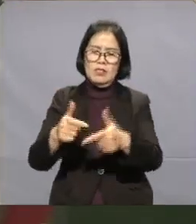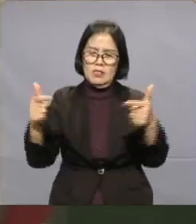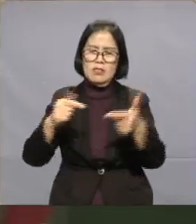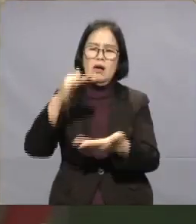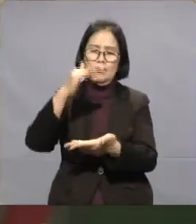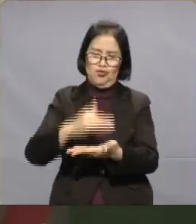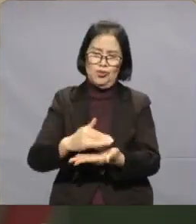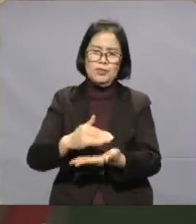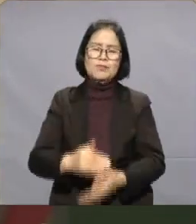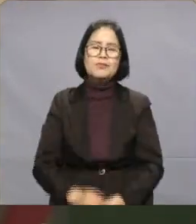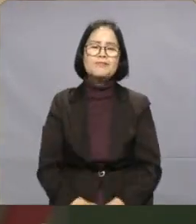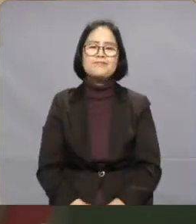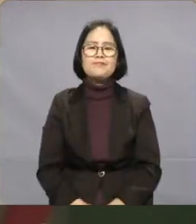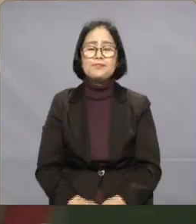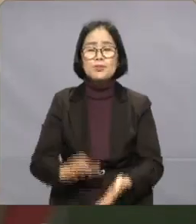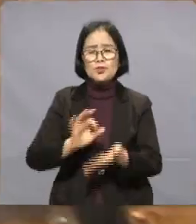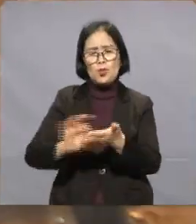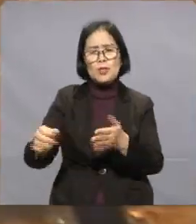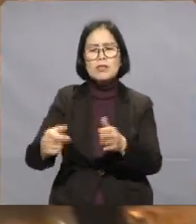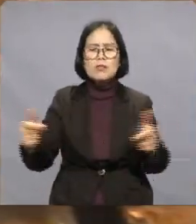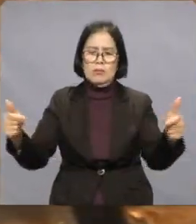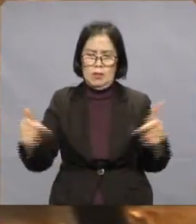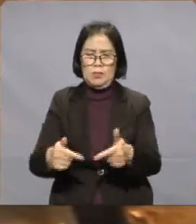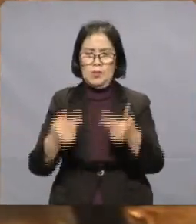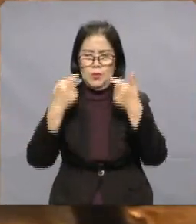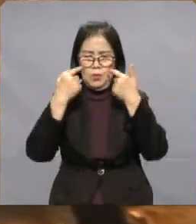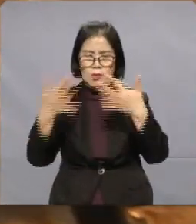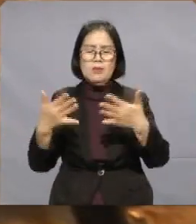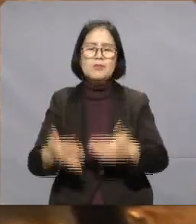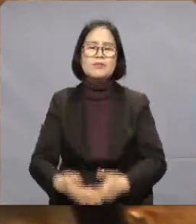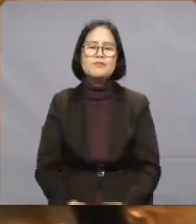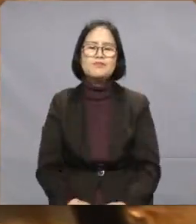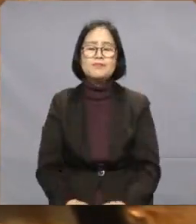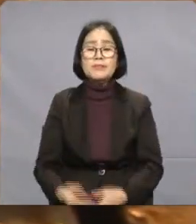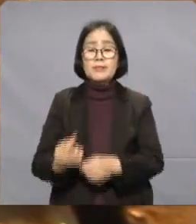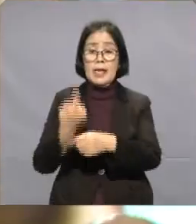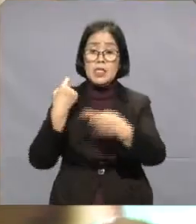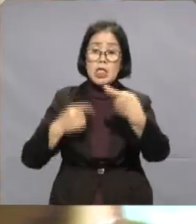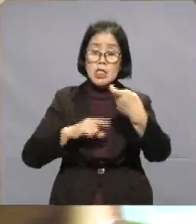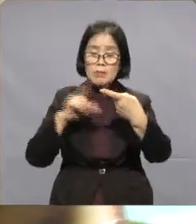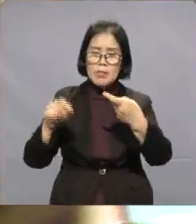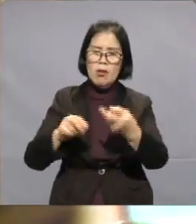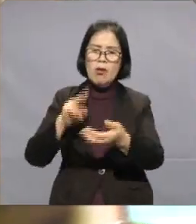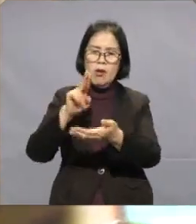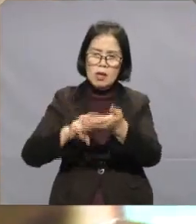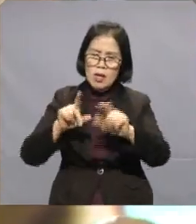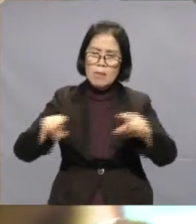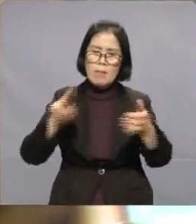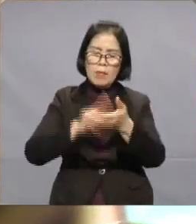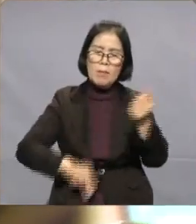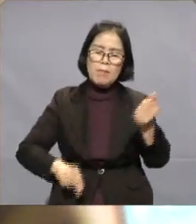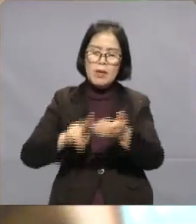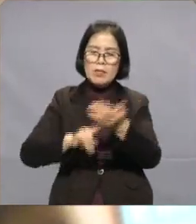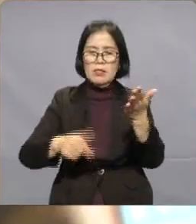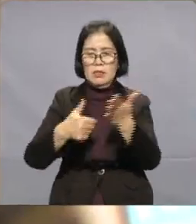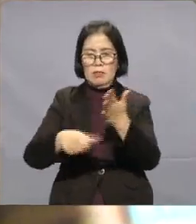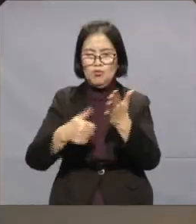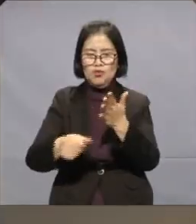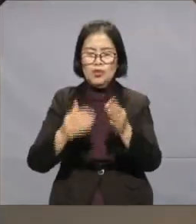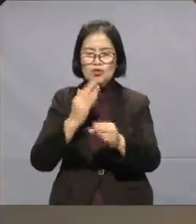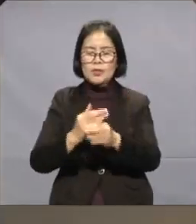축소됐습니다. 소비는 감소세가 확대되고 있습니다. 지난해 11월 소매 판매는 준내구재를